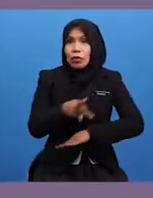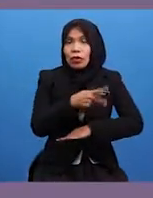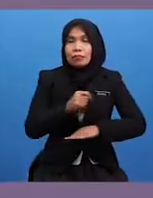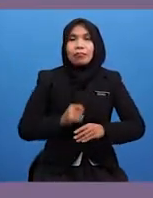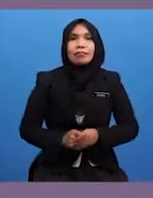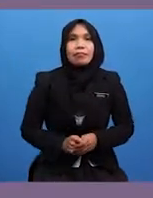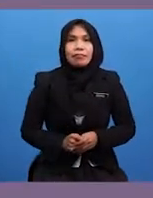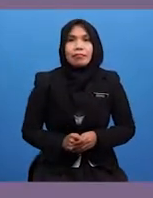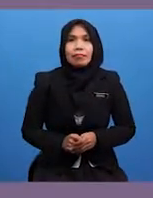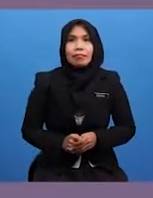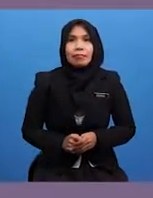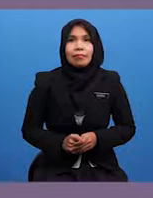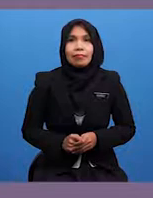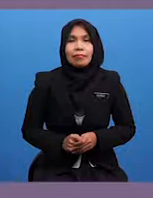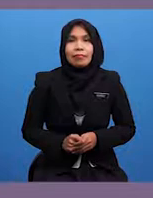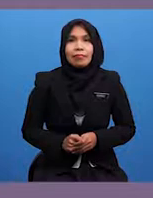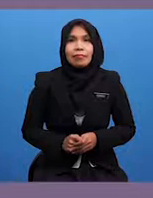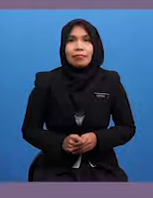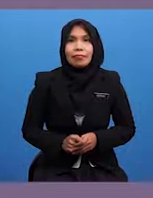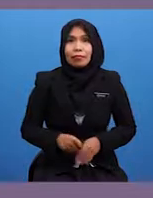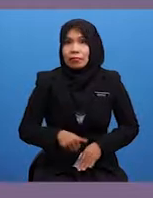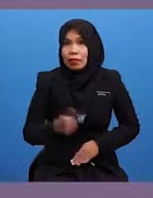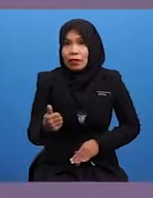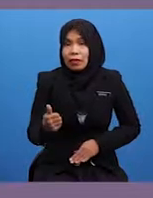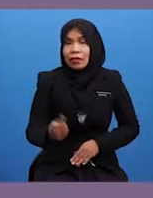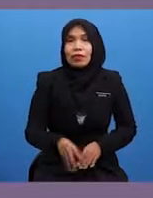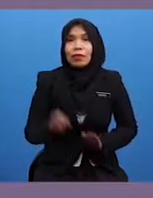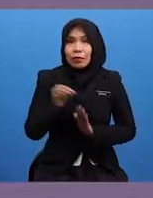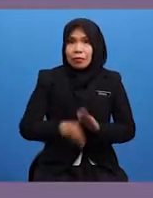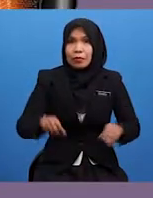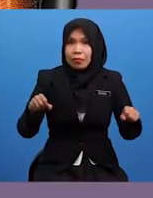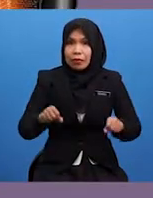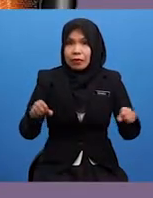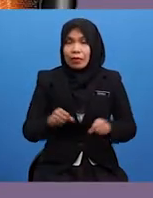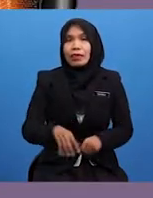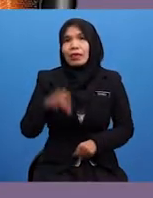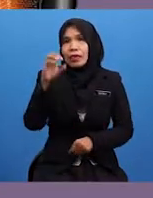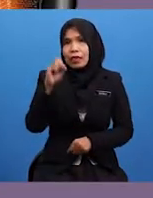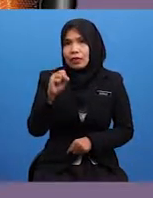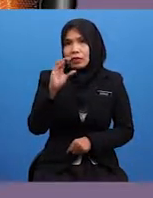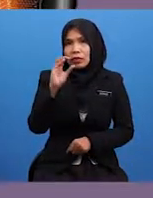mandian atau sebagai alat memasak solar.